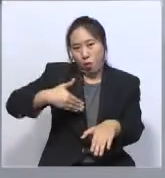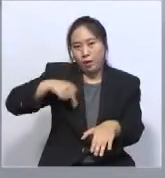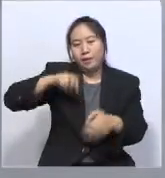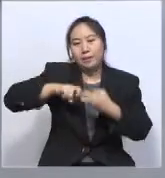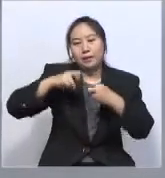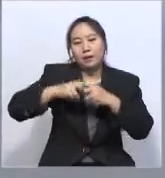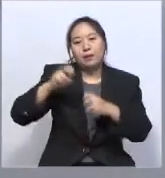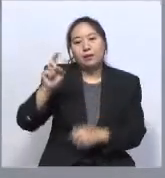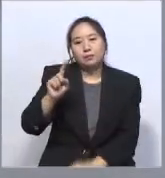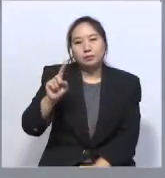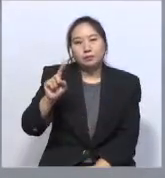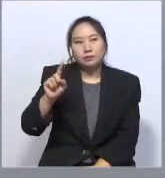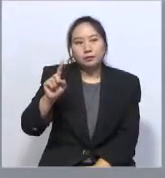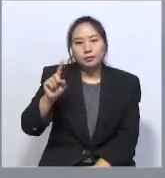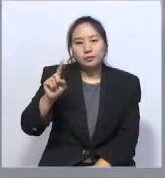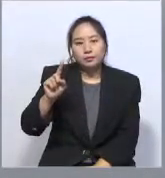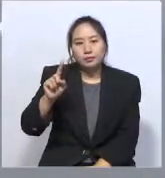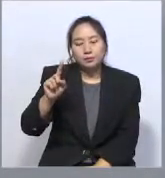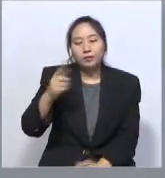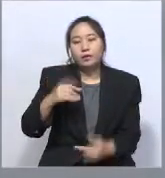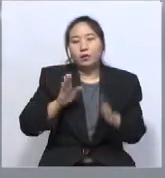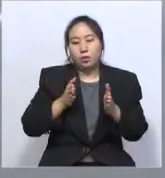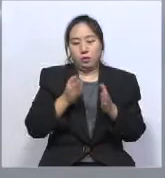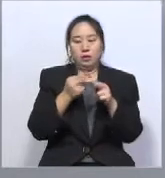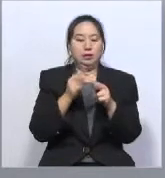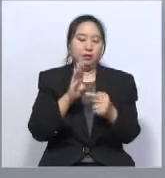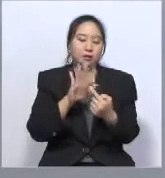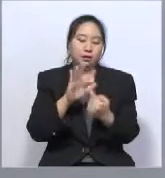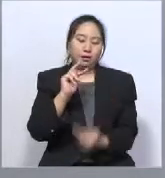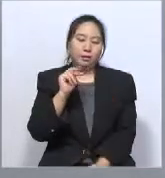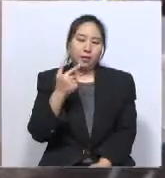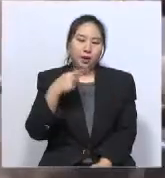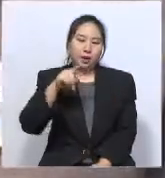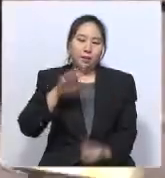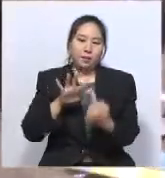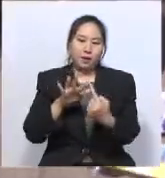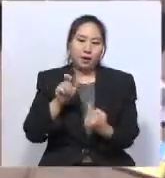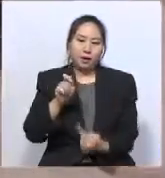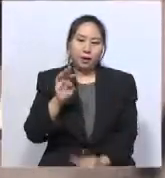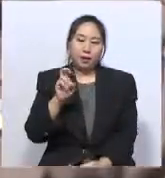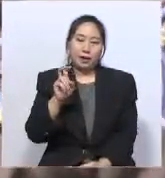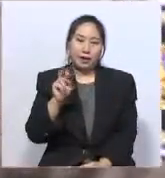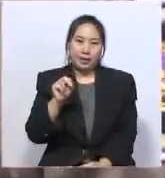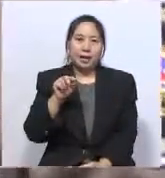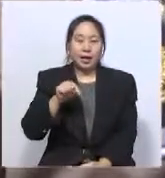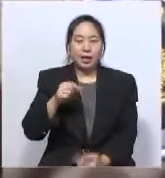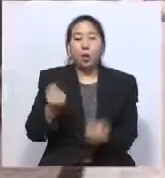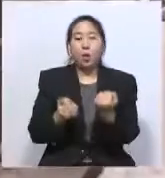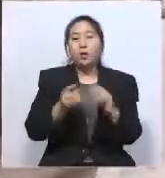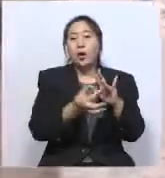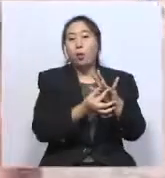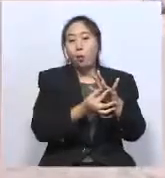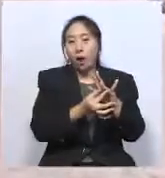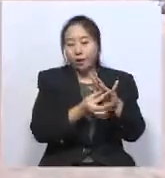สุดนั่นก็คือบริเวณต่างระดับบางปะอินนะครับตรงนี้จะเป็นจุดรวมรถที่มาจากวงแหวนตะวัน